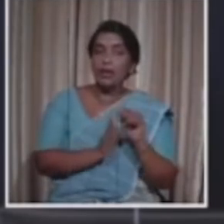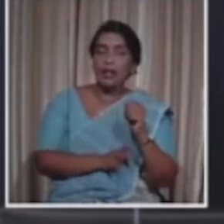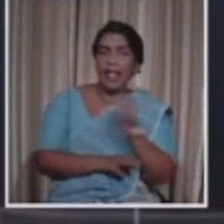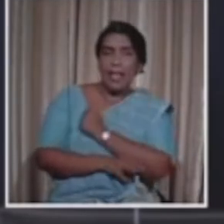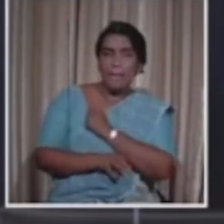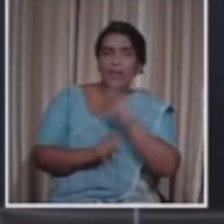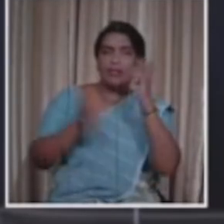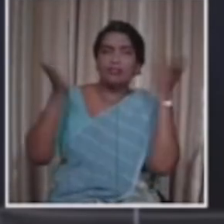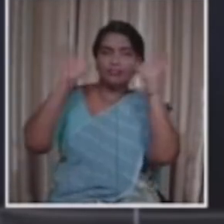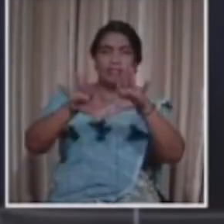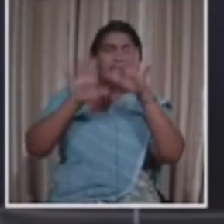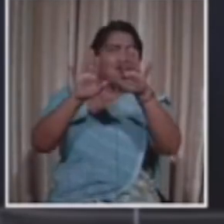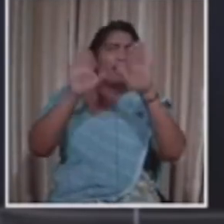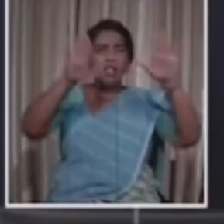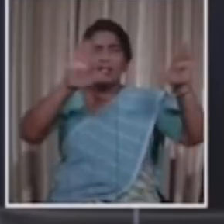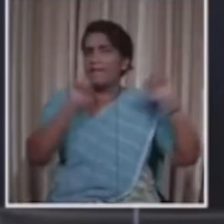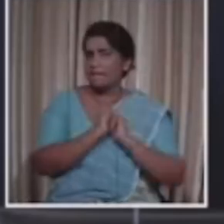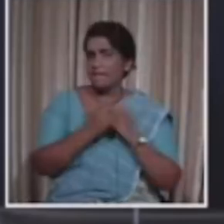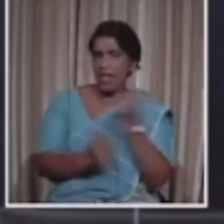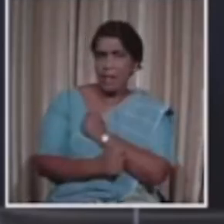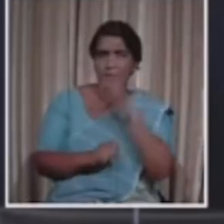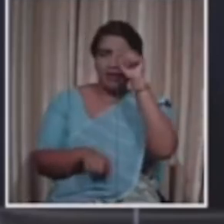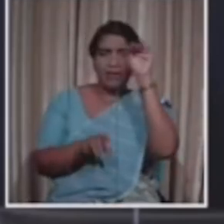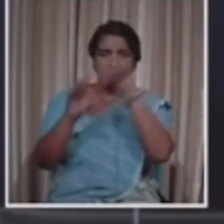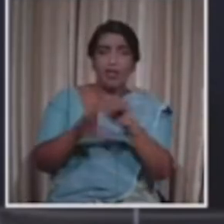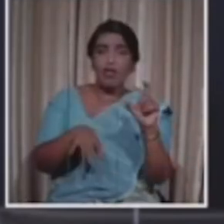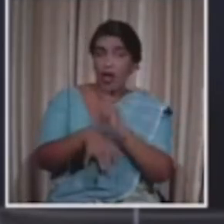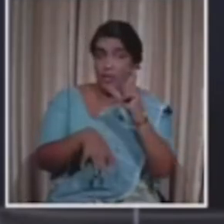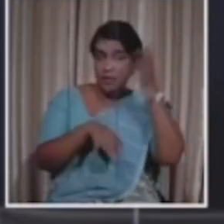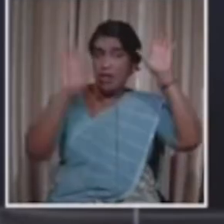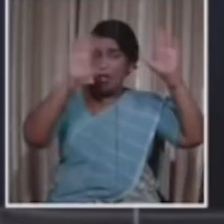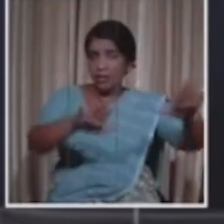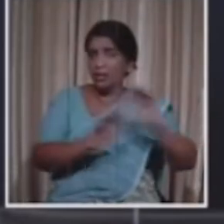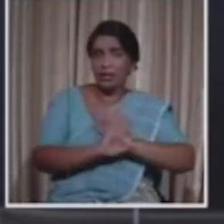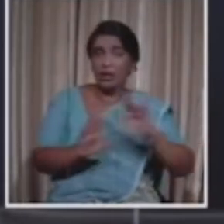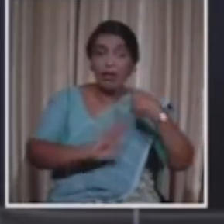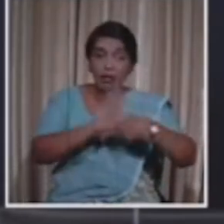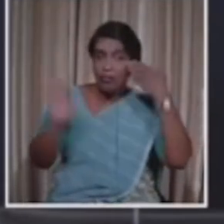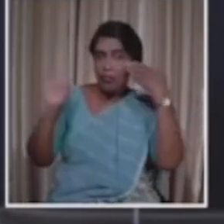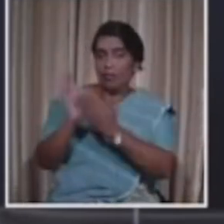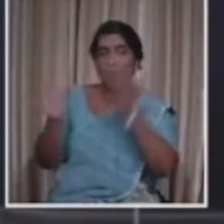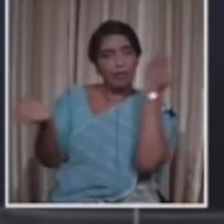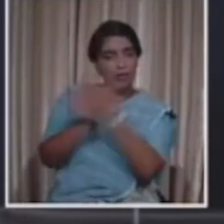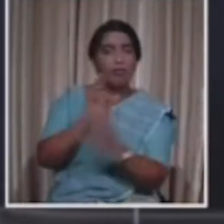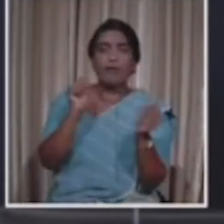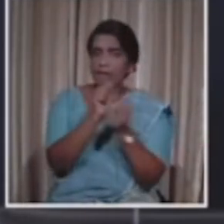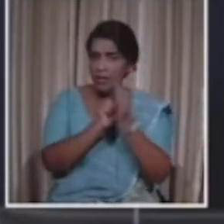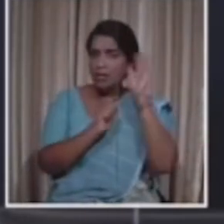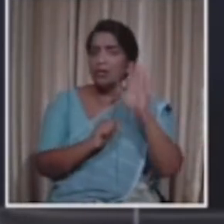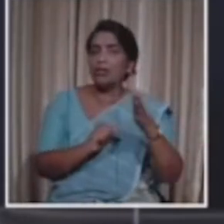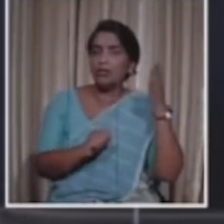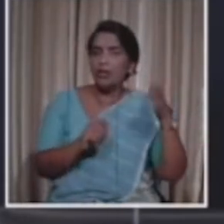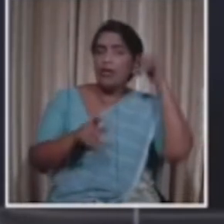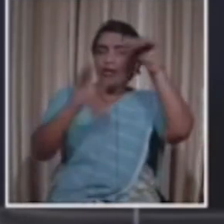ගිහිල්ලා ඉන්න එක නෙවෙයි තින්නේ තානාපතිවරුන්ට මහ කොමසාරිස්වරුන්ට රට වෙනුවෙන් යමක් කරන්න ඉදිරිපත් වෙන්න ඕනේ.